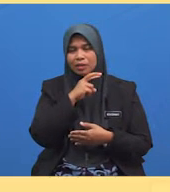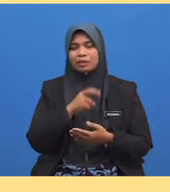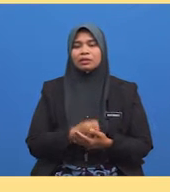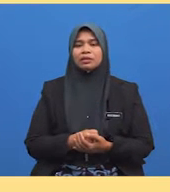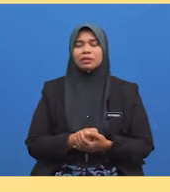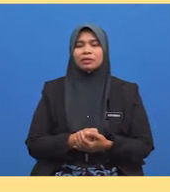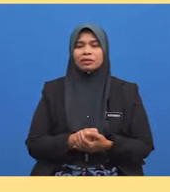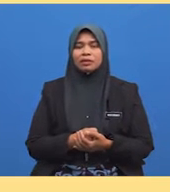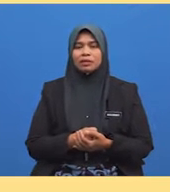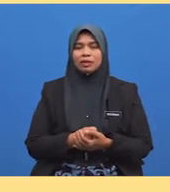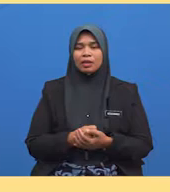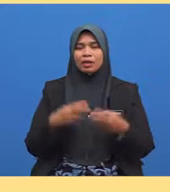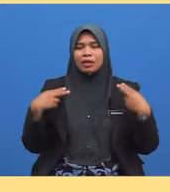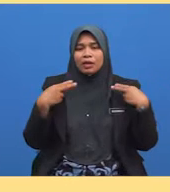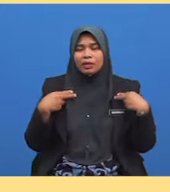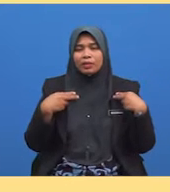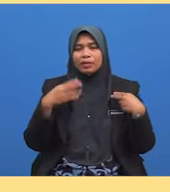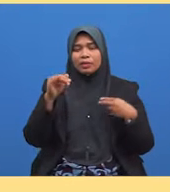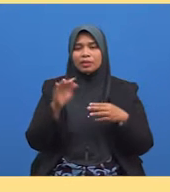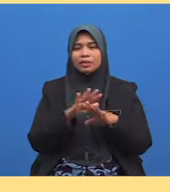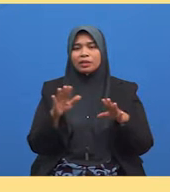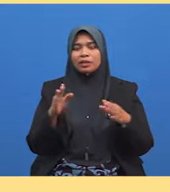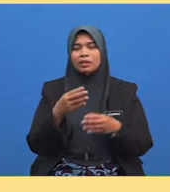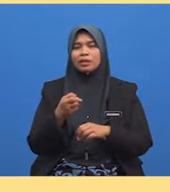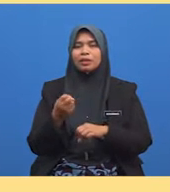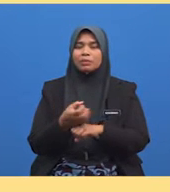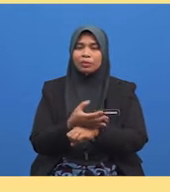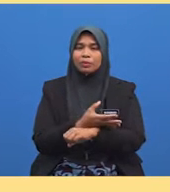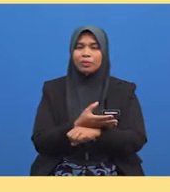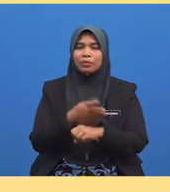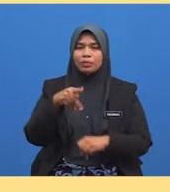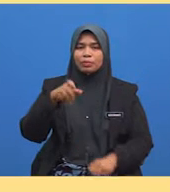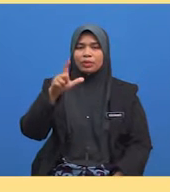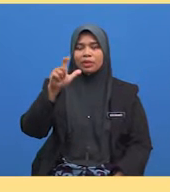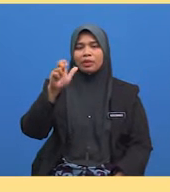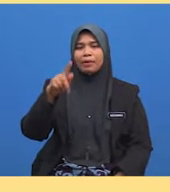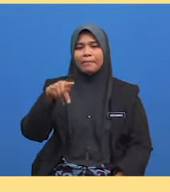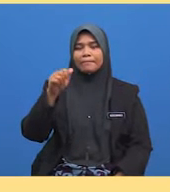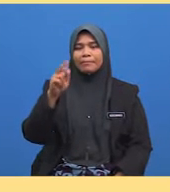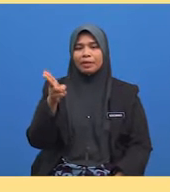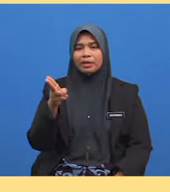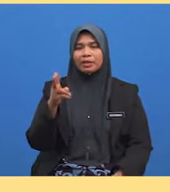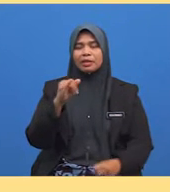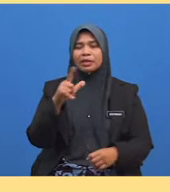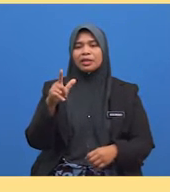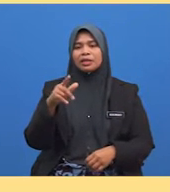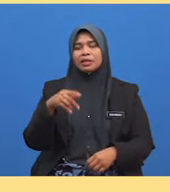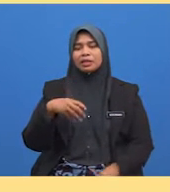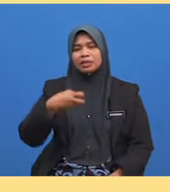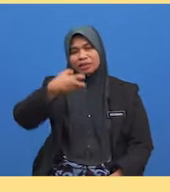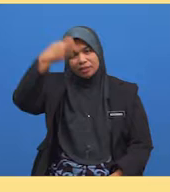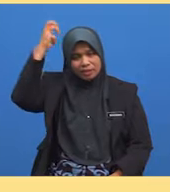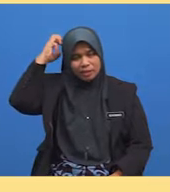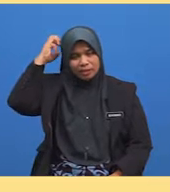Untuk haiwan yang tidak berbulu pelepah, kumpulan haiwan tersebut merupakan singa, manakala haiwan yang